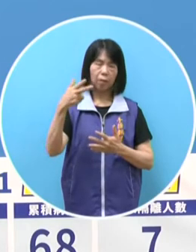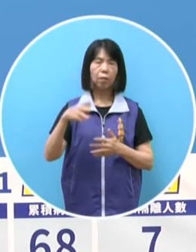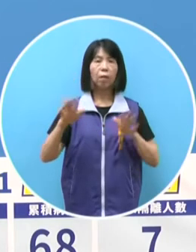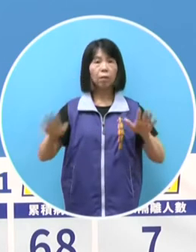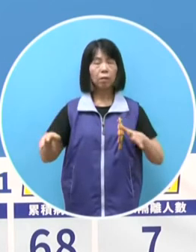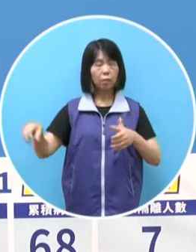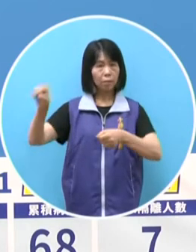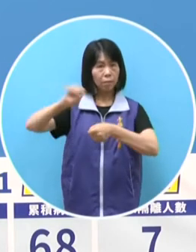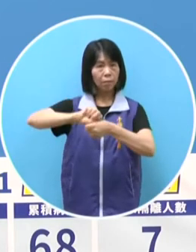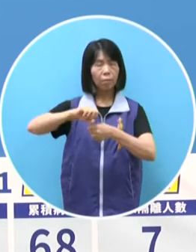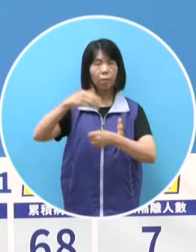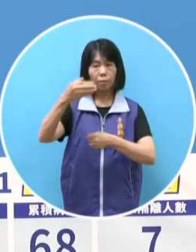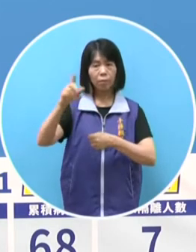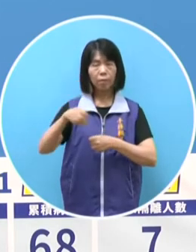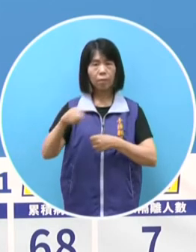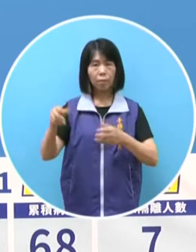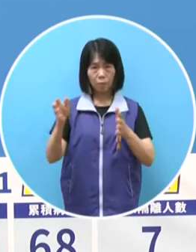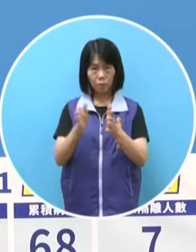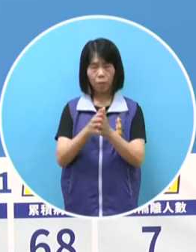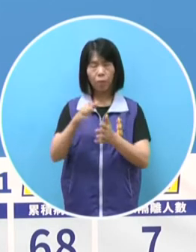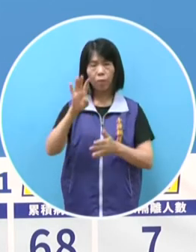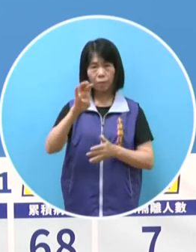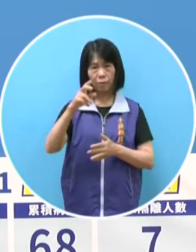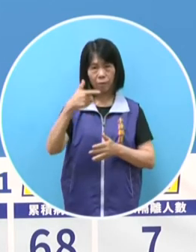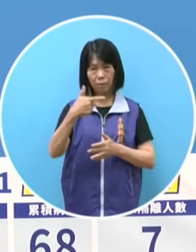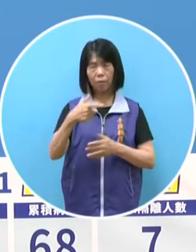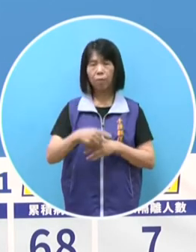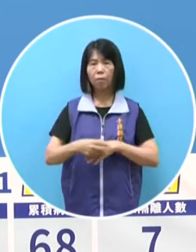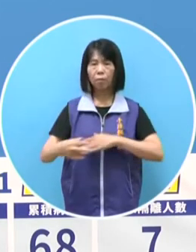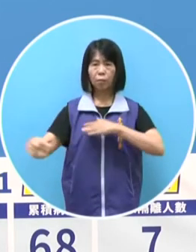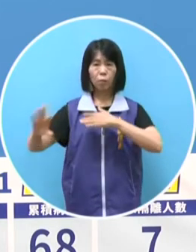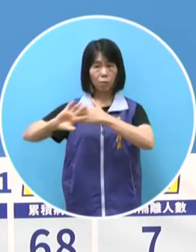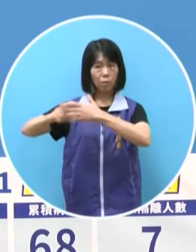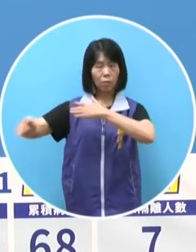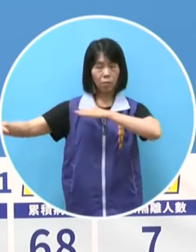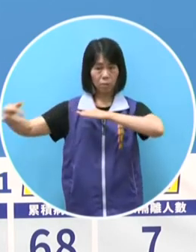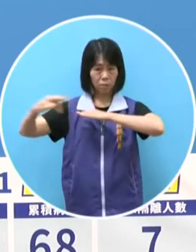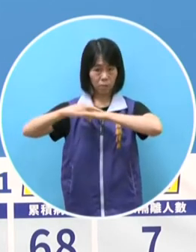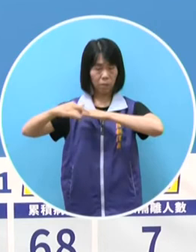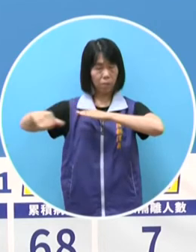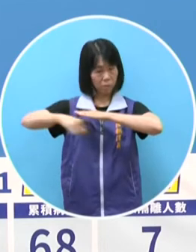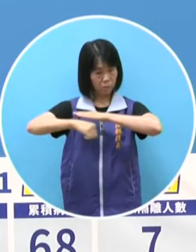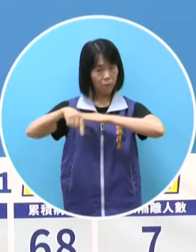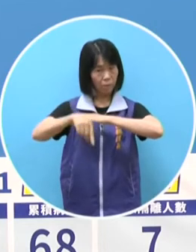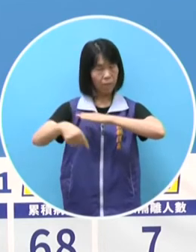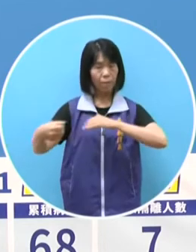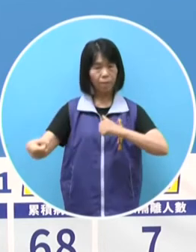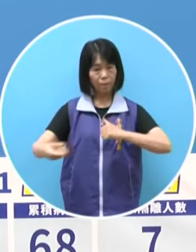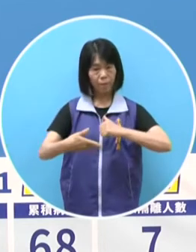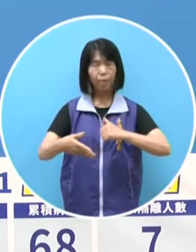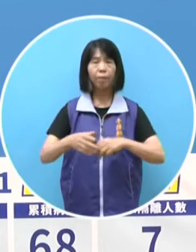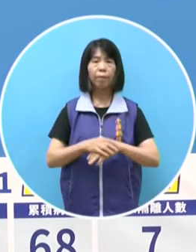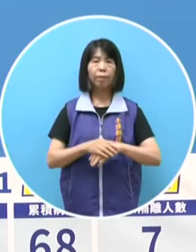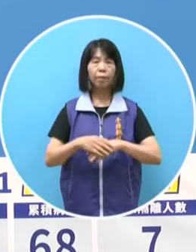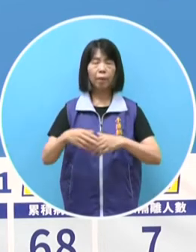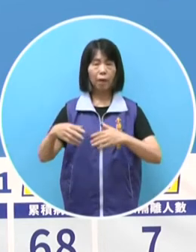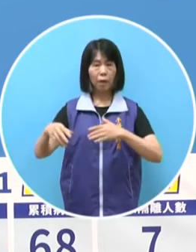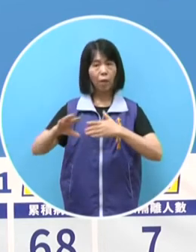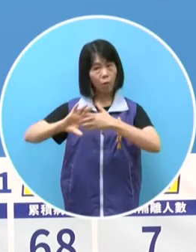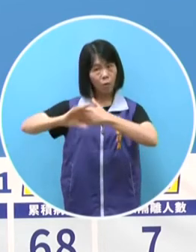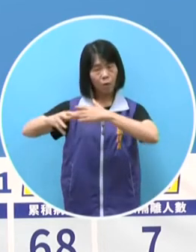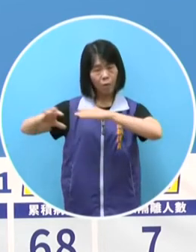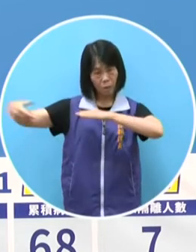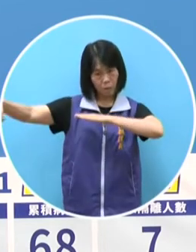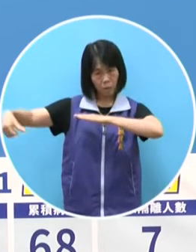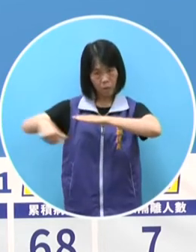等于说一共是46个境外确诊。所以在这里呼吁中央政府，境外